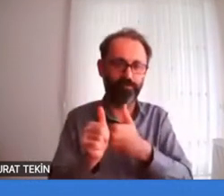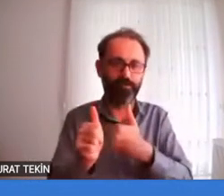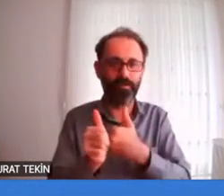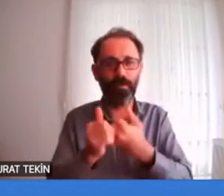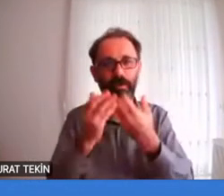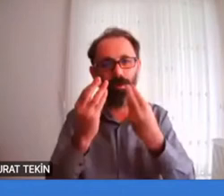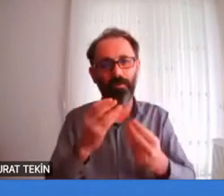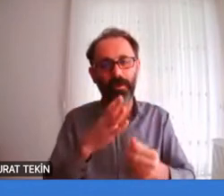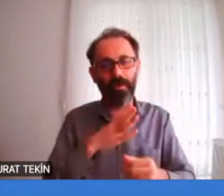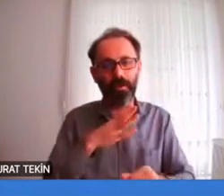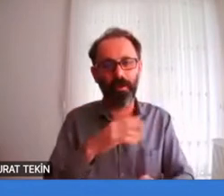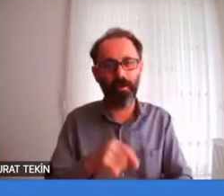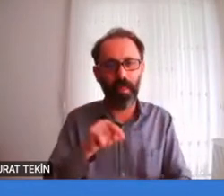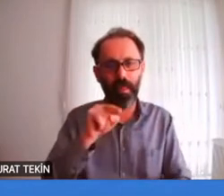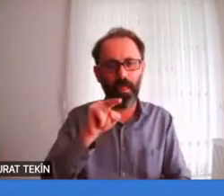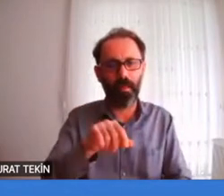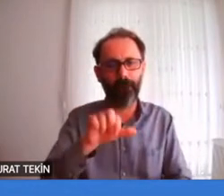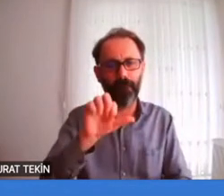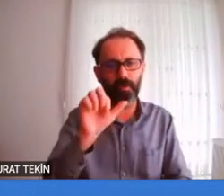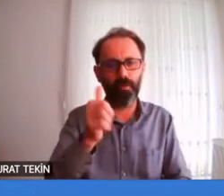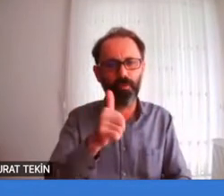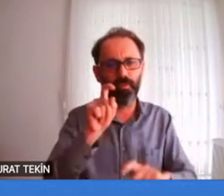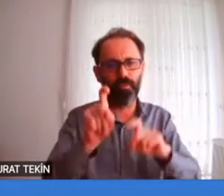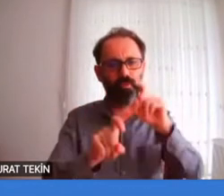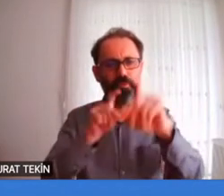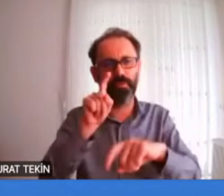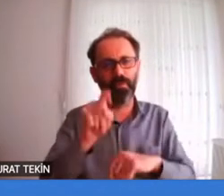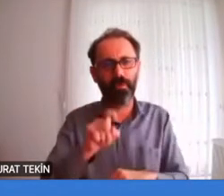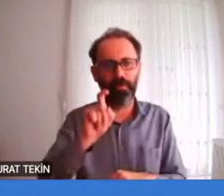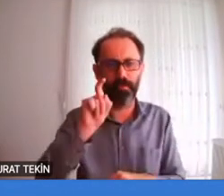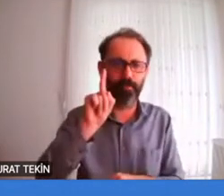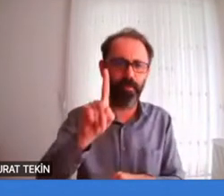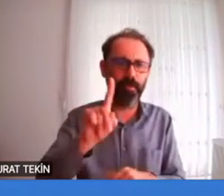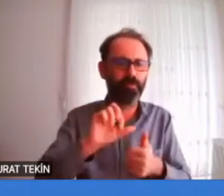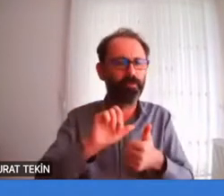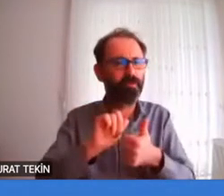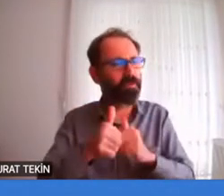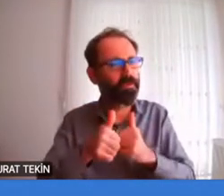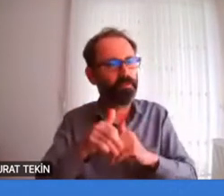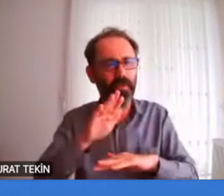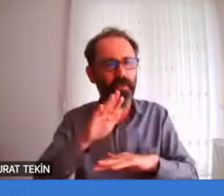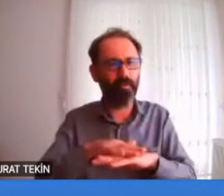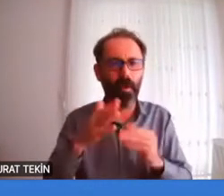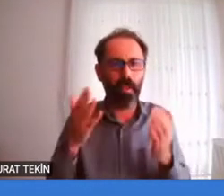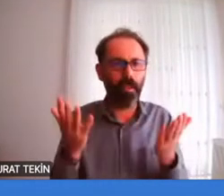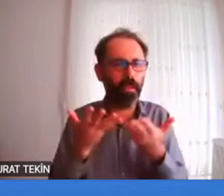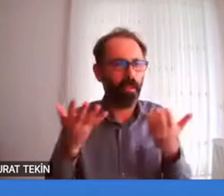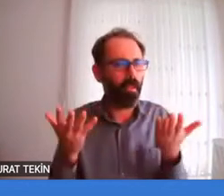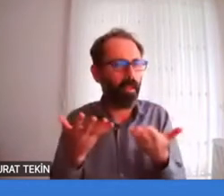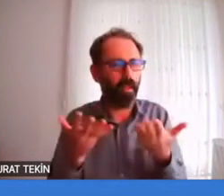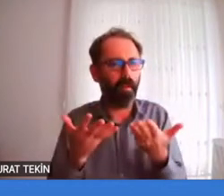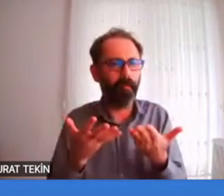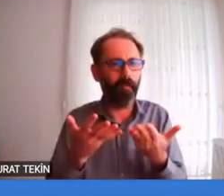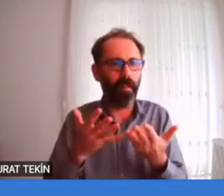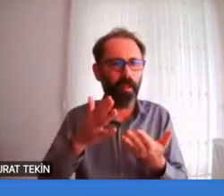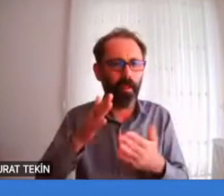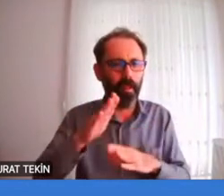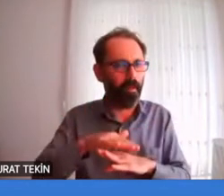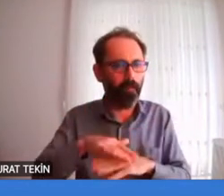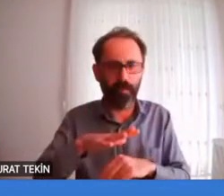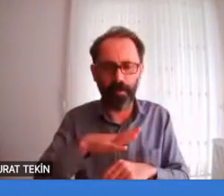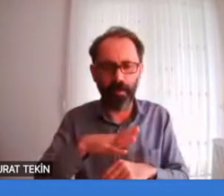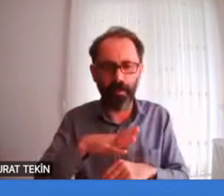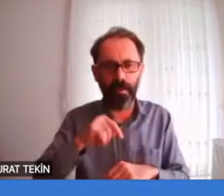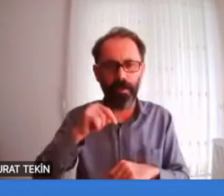Teşekkür ediyoruz. Aslında benim sorularımdan bir tanesi de bu sporu yaparken nelerle karşılaşıyordunuz gibi bir sorum vardı. Belki